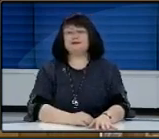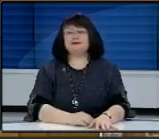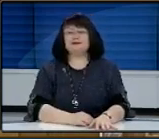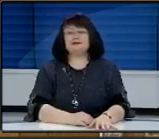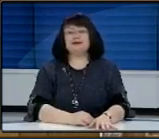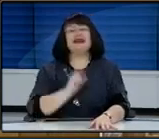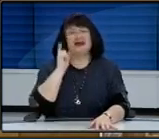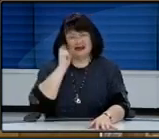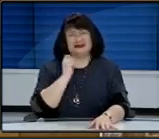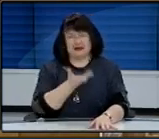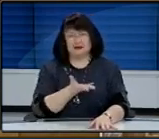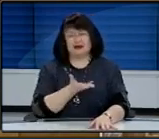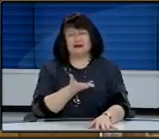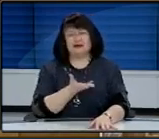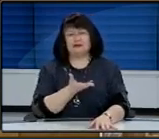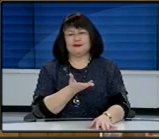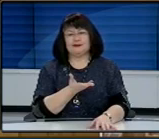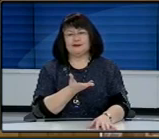Λοιπόν, ξέρετε, αυτή είναι